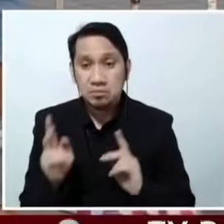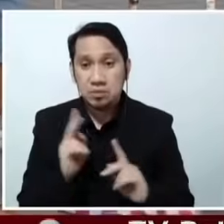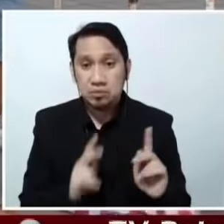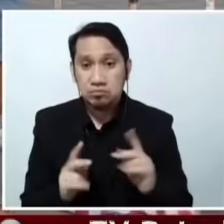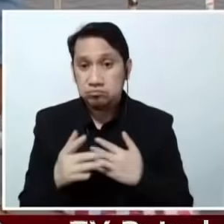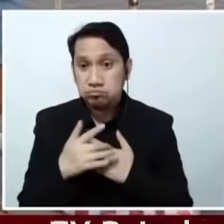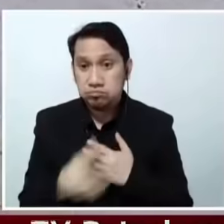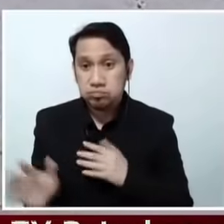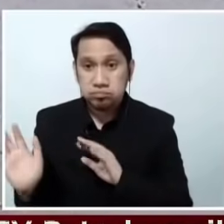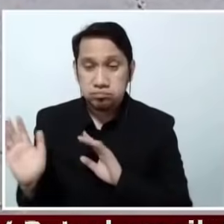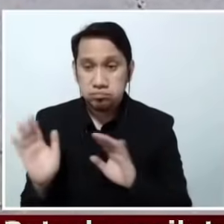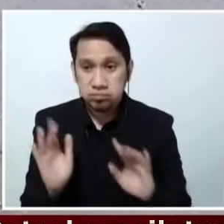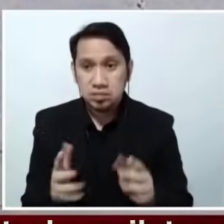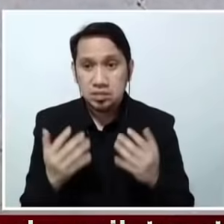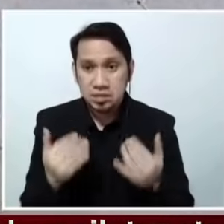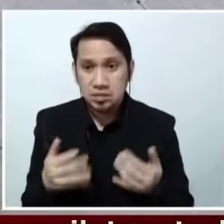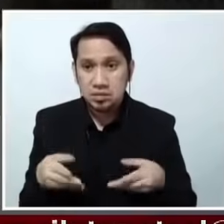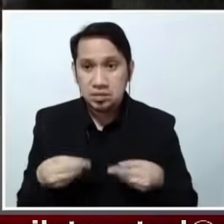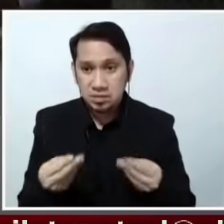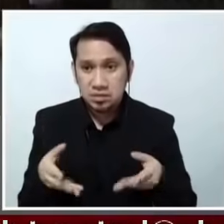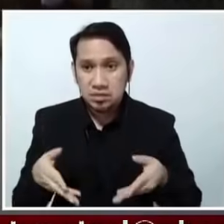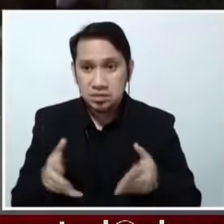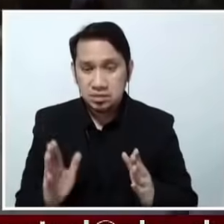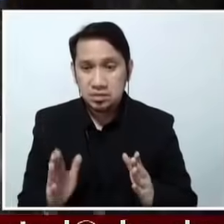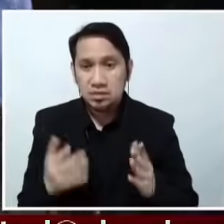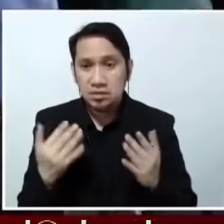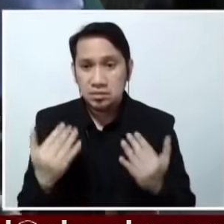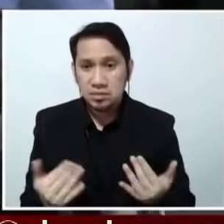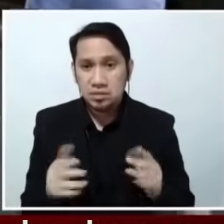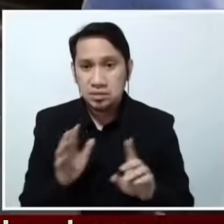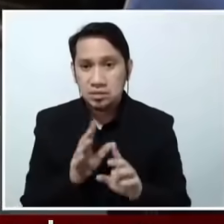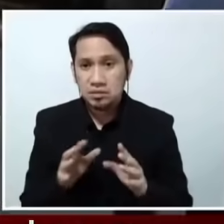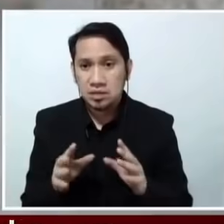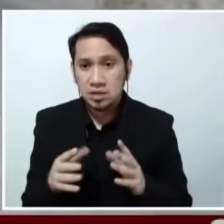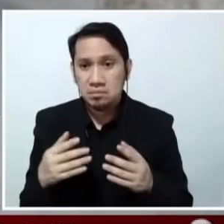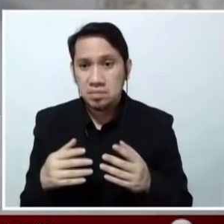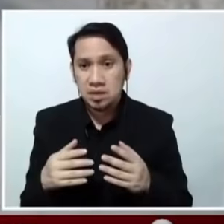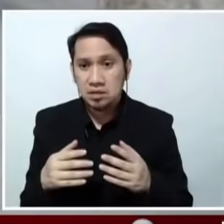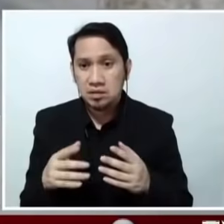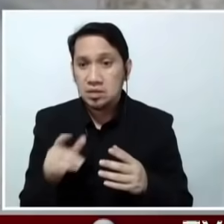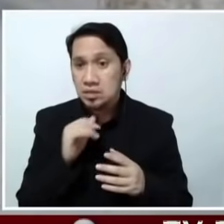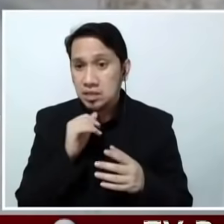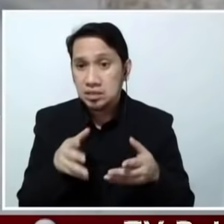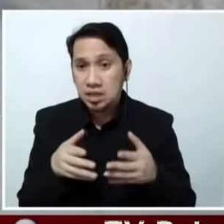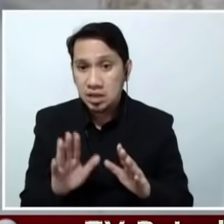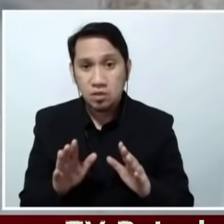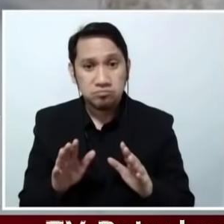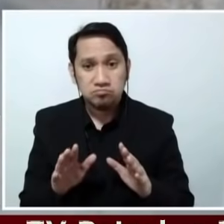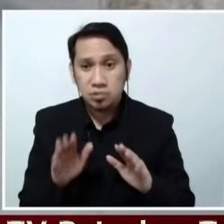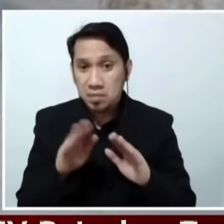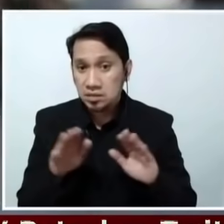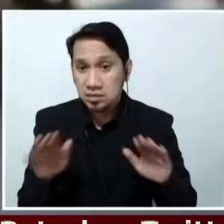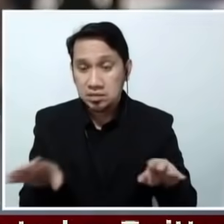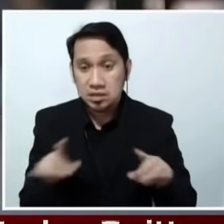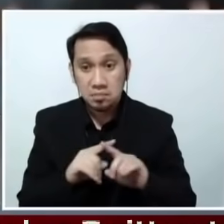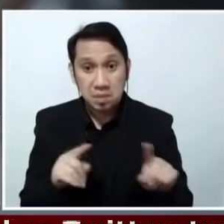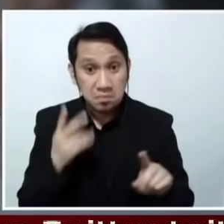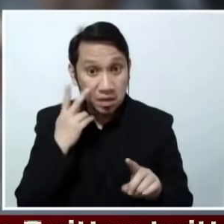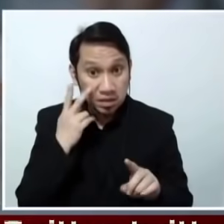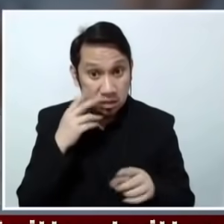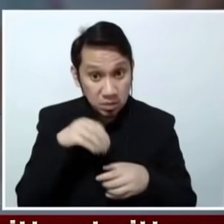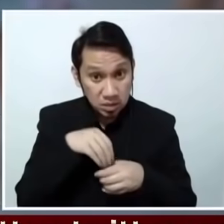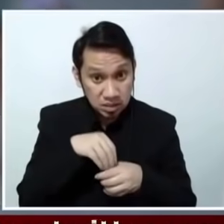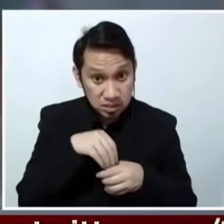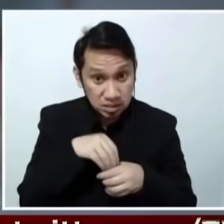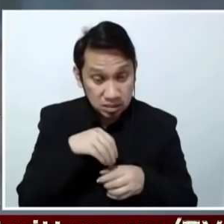maagang pumunta, pinagbigyan na sila pumasok kaysa magkumpulan sa gate. Hindi pinapapasok ang mga bata pero sa loob ng sementeryo ay